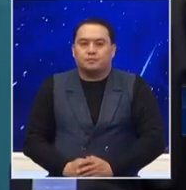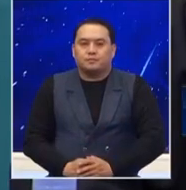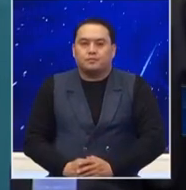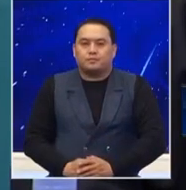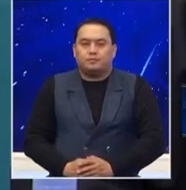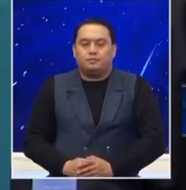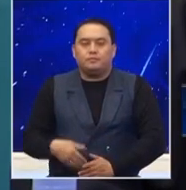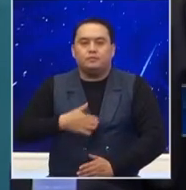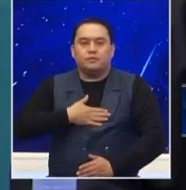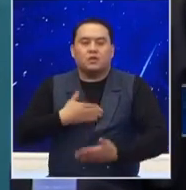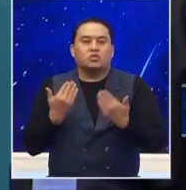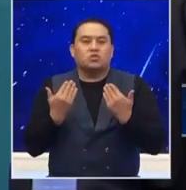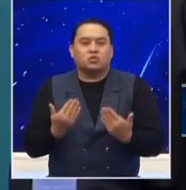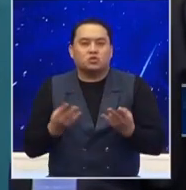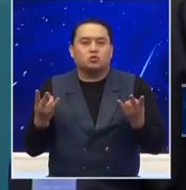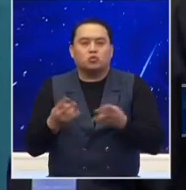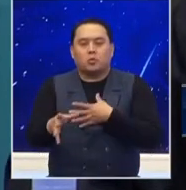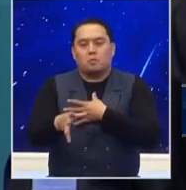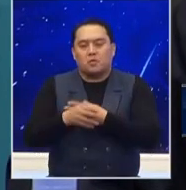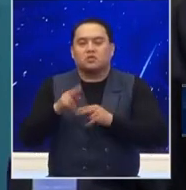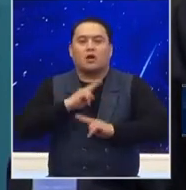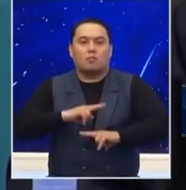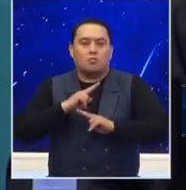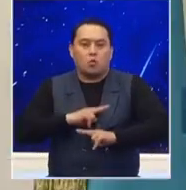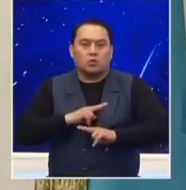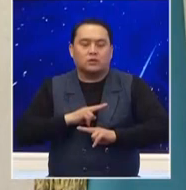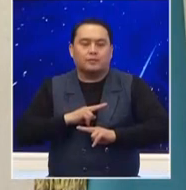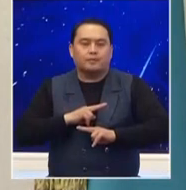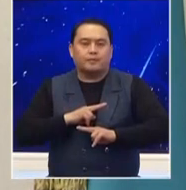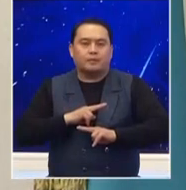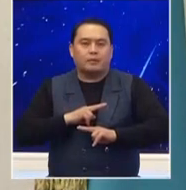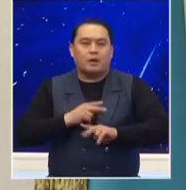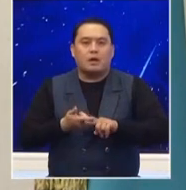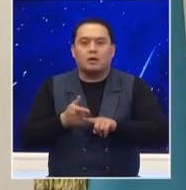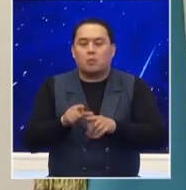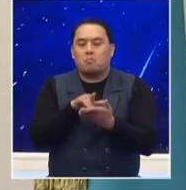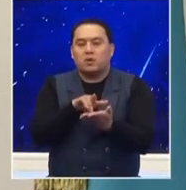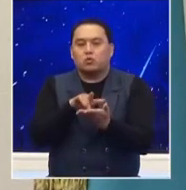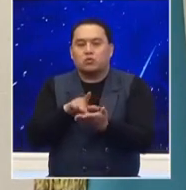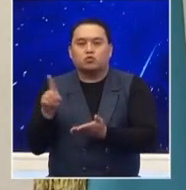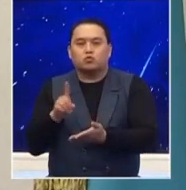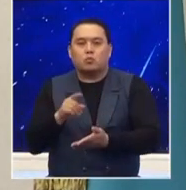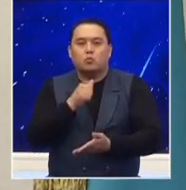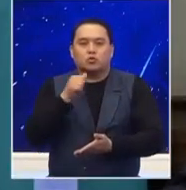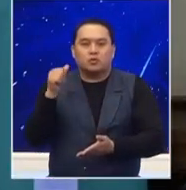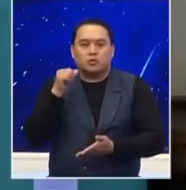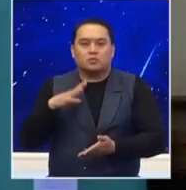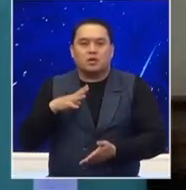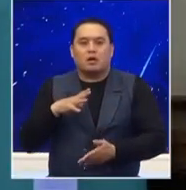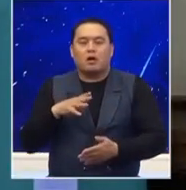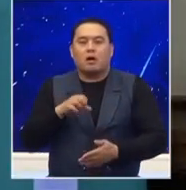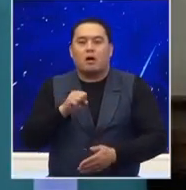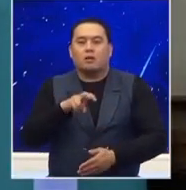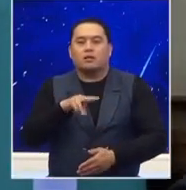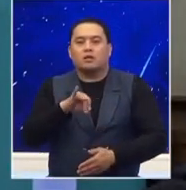надо сейчас вместе отработать и вот это по туризму, то, что в прошлый раз